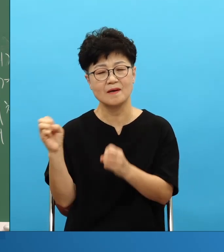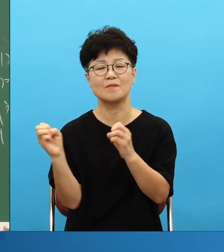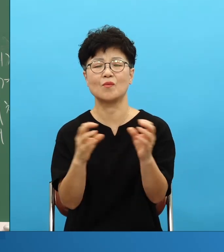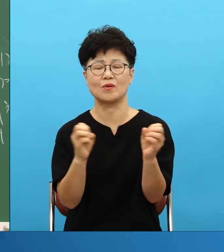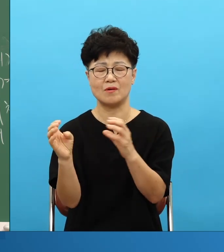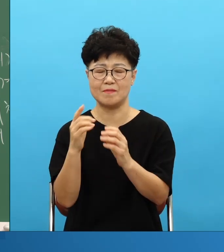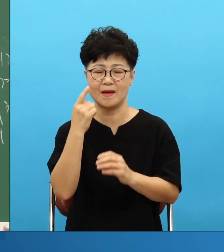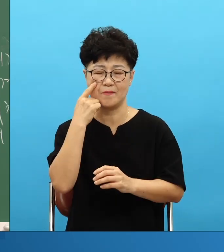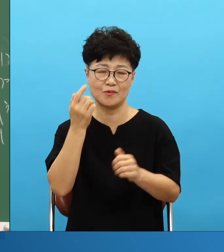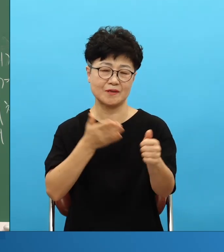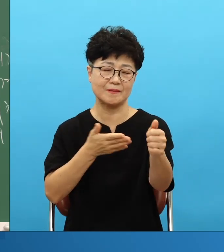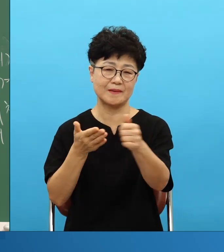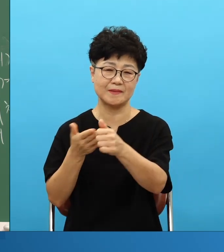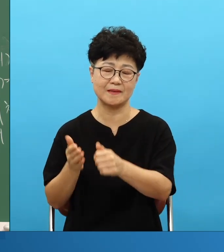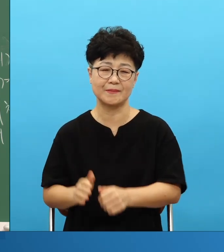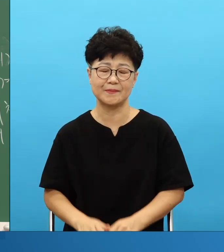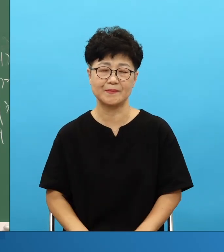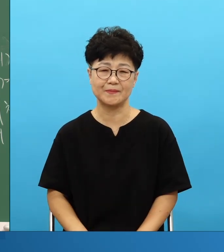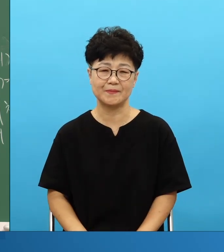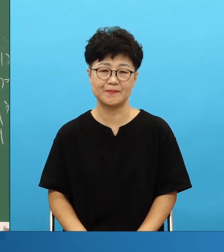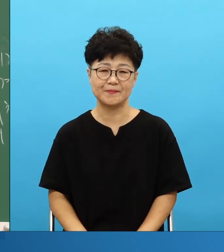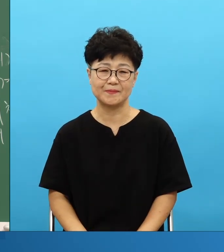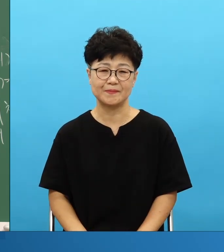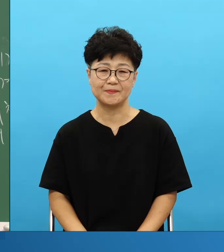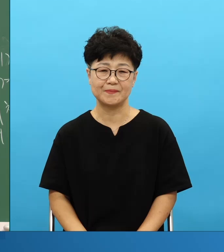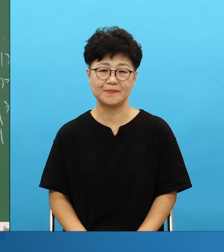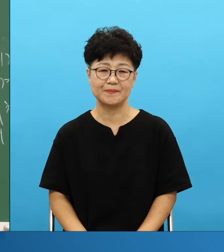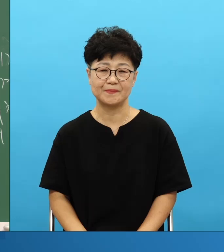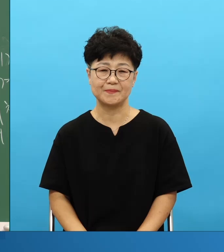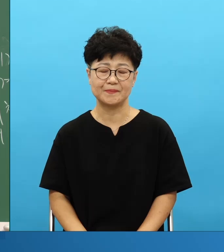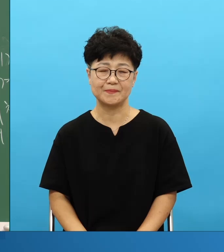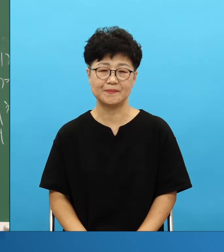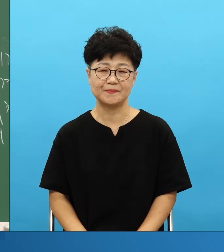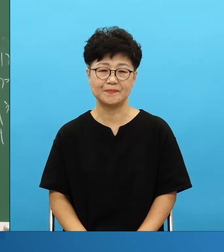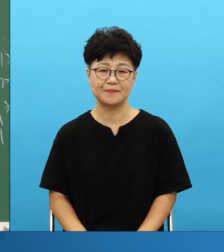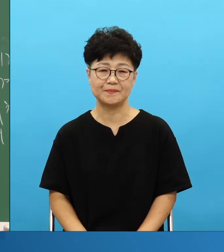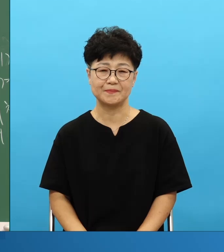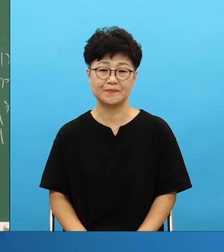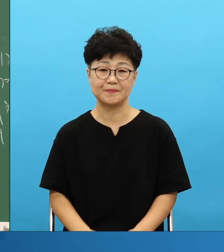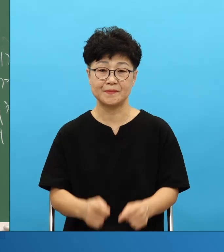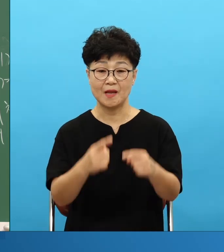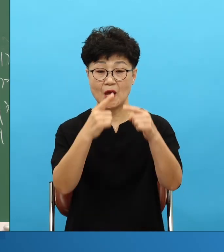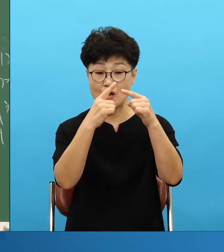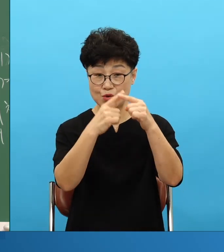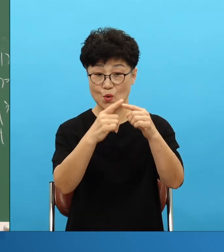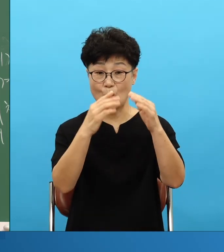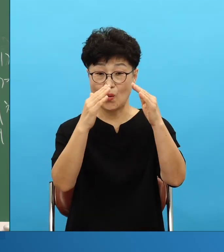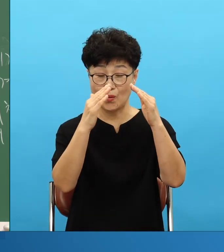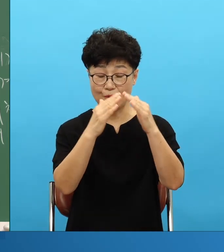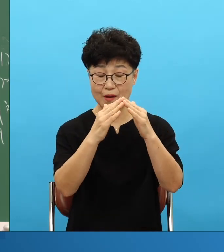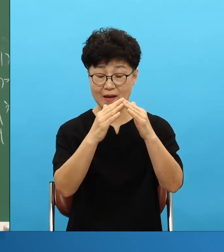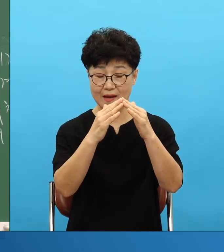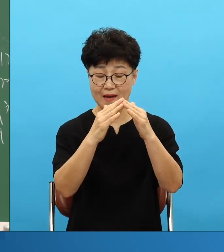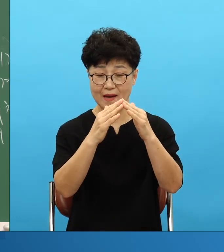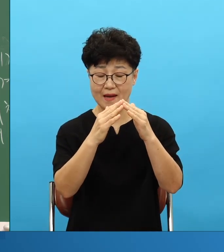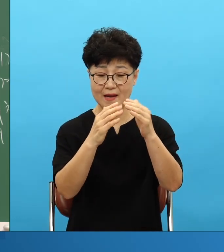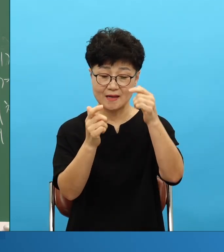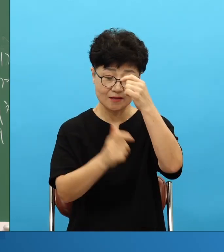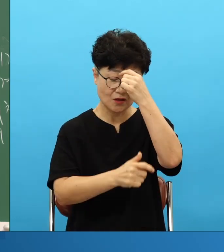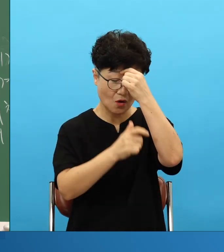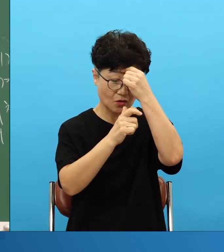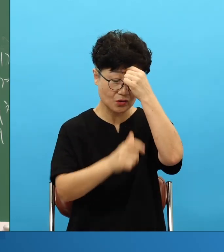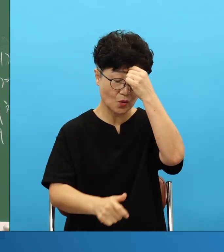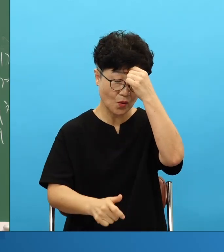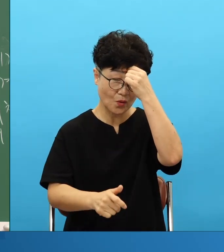crises, as well as the difficulty, the problems, 제가 conflicts. 알기로는 교인들이 문제를 이야기 들어보면 제가 볼 때는 한 90%는 문제 아닌